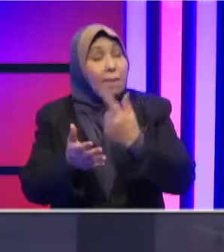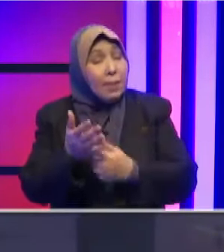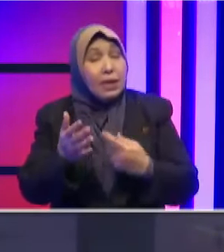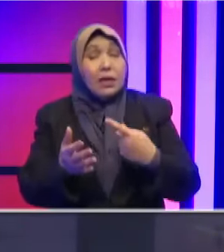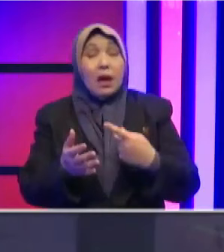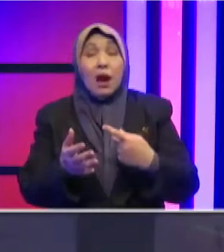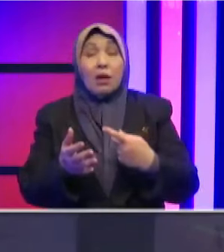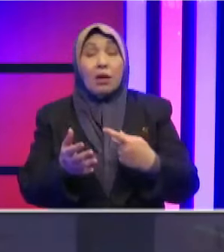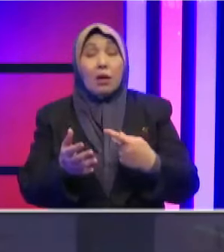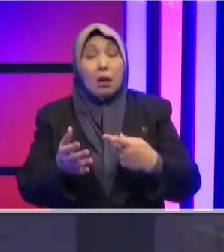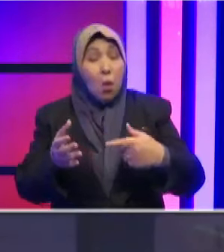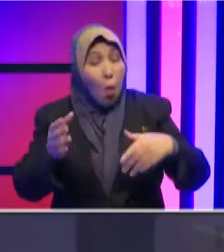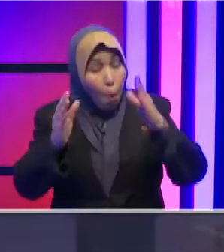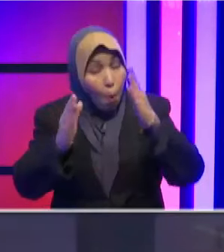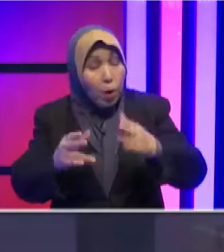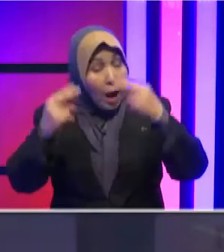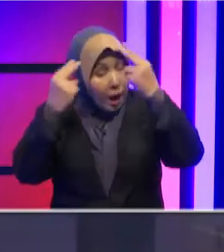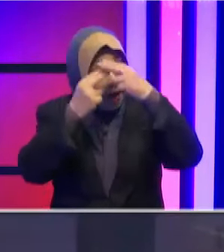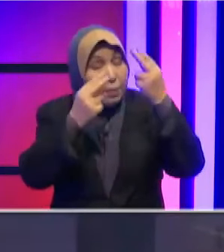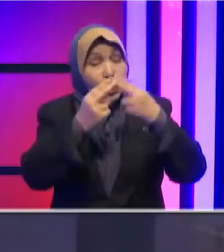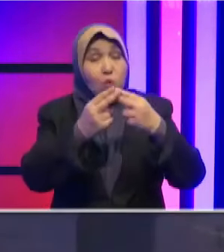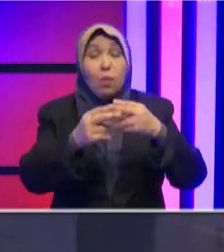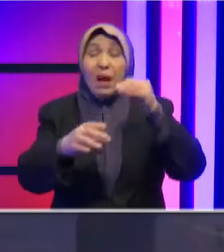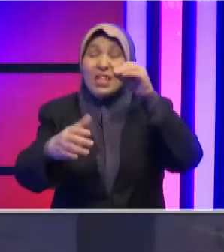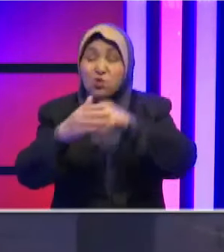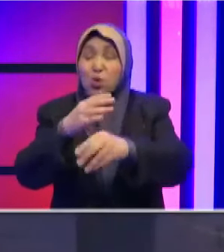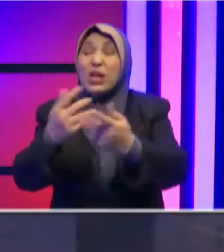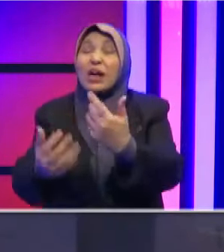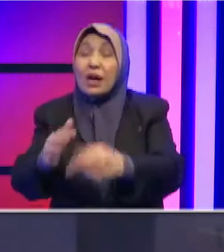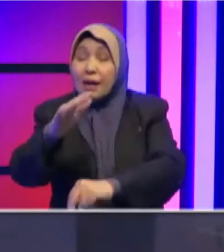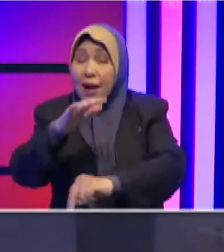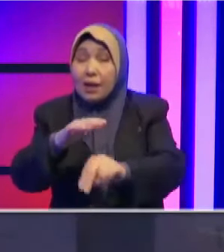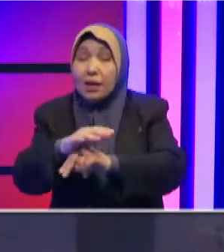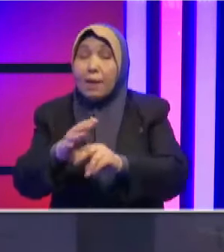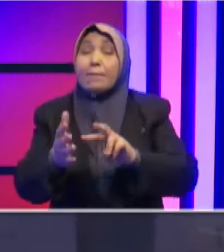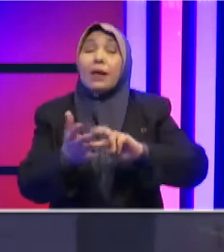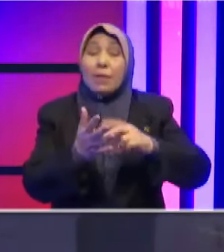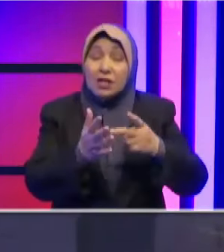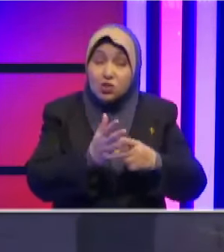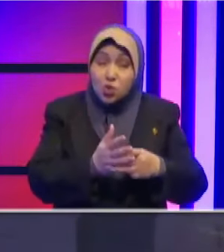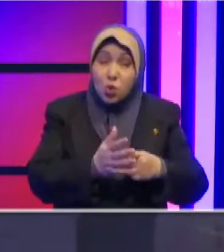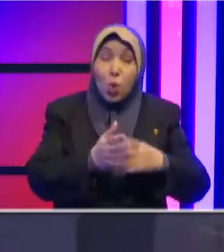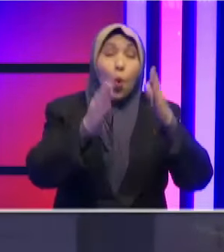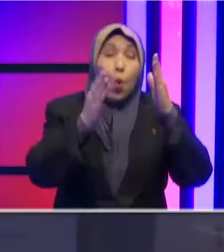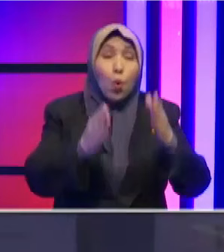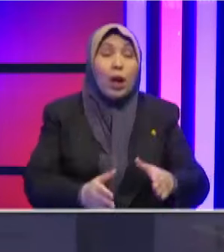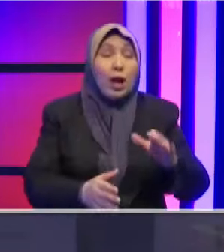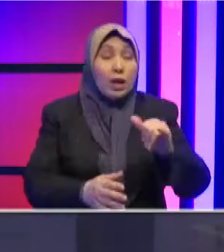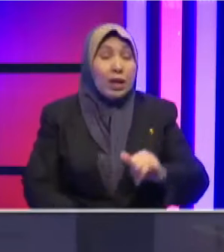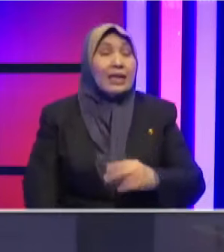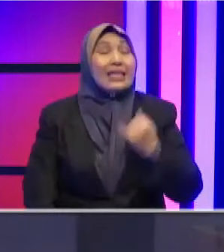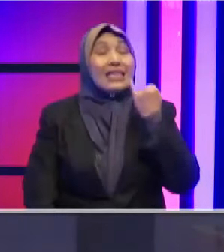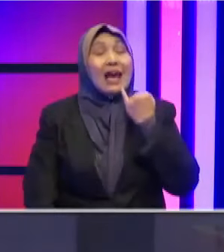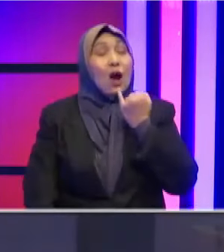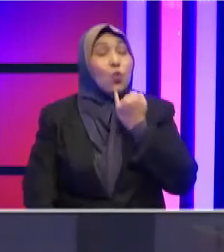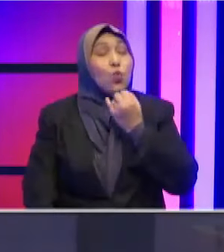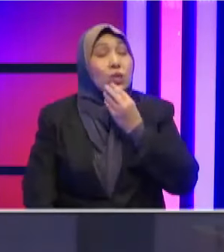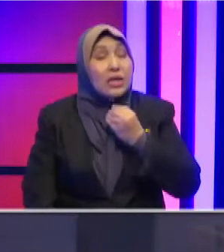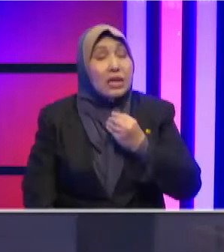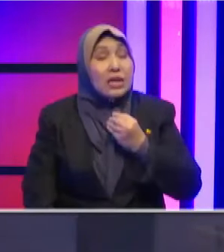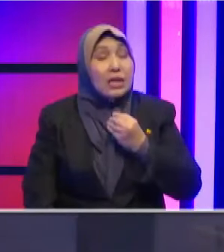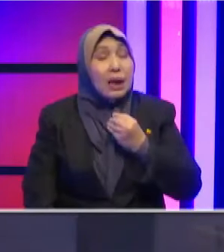kami sembah itu akan dimasukkan ke dalam api neraka berarti Hai orang Yahudi menyembah